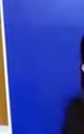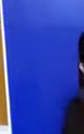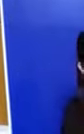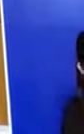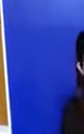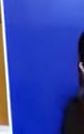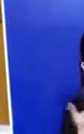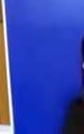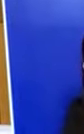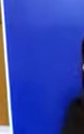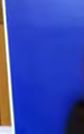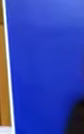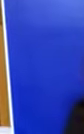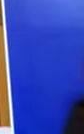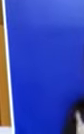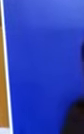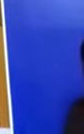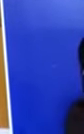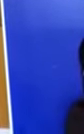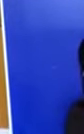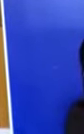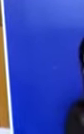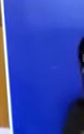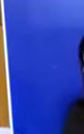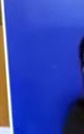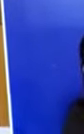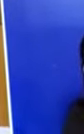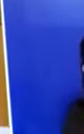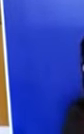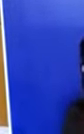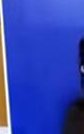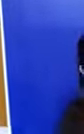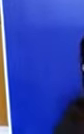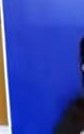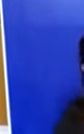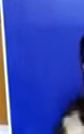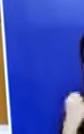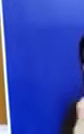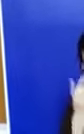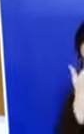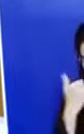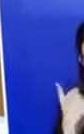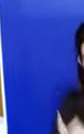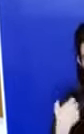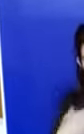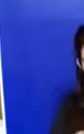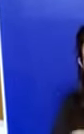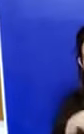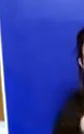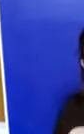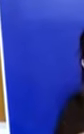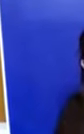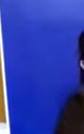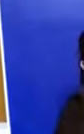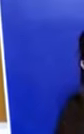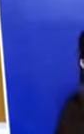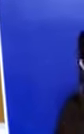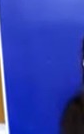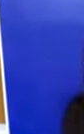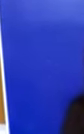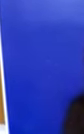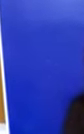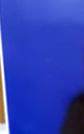นั้นได้ดำเนินการนะครับอย่างเข้มงวดเพราะการรวมตัวของการเล่นการพนันในบ่อนนั้นก็จะยิ่งทำให้เกิดปัญหาในเรื่อง